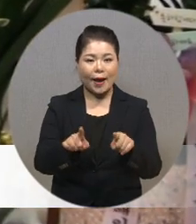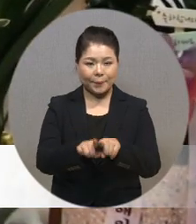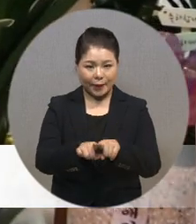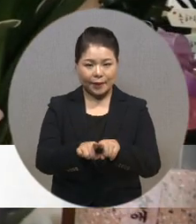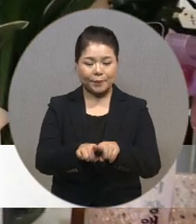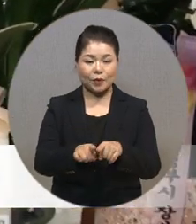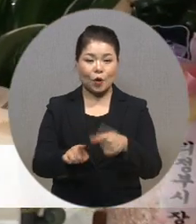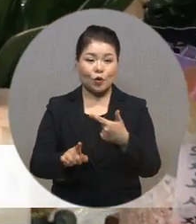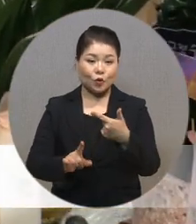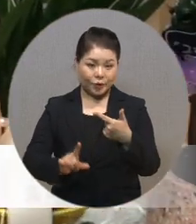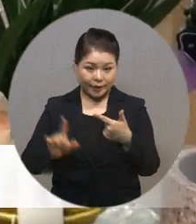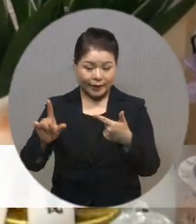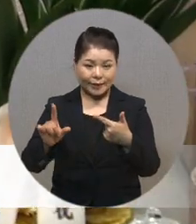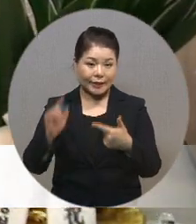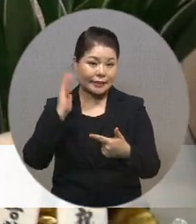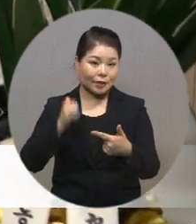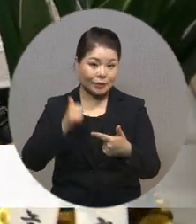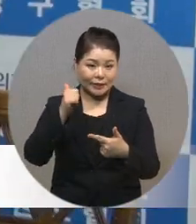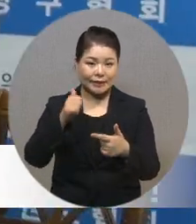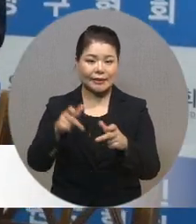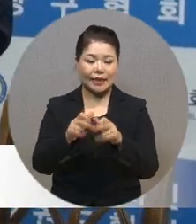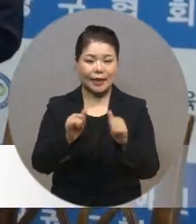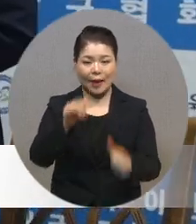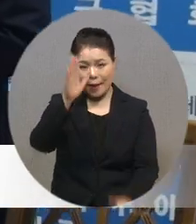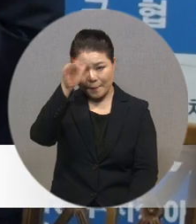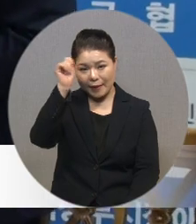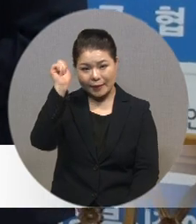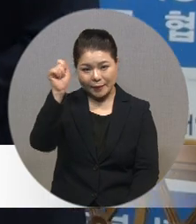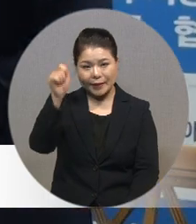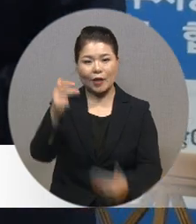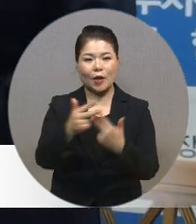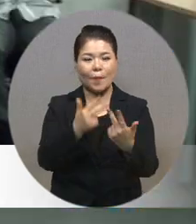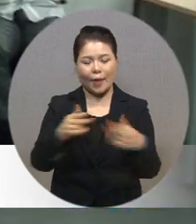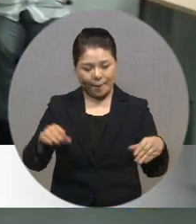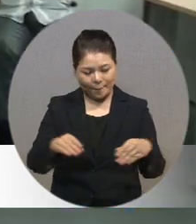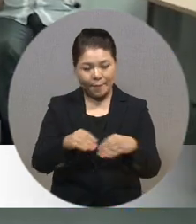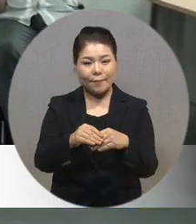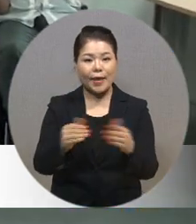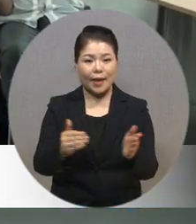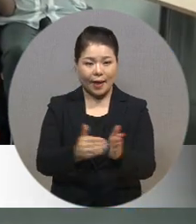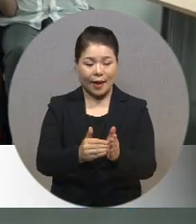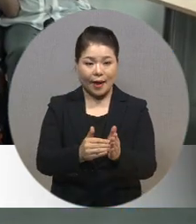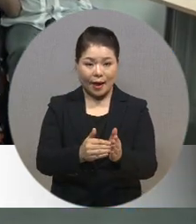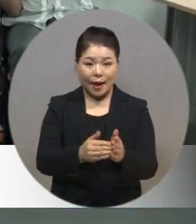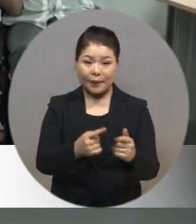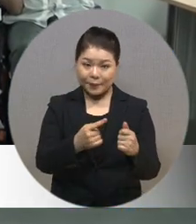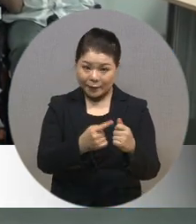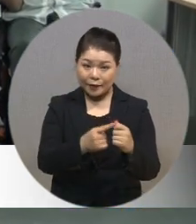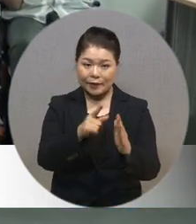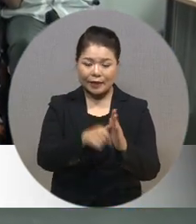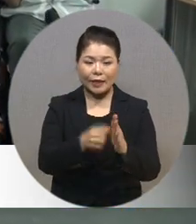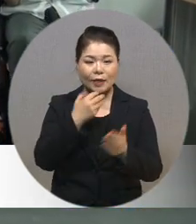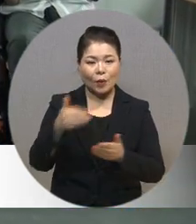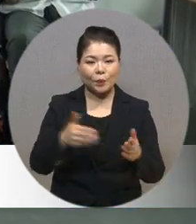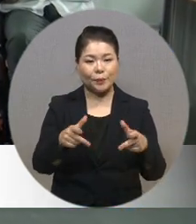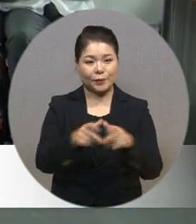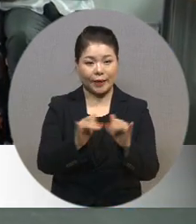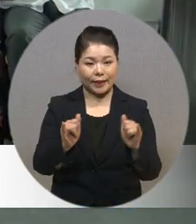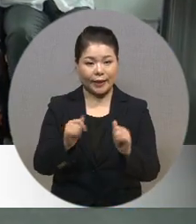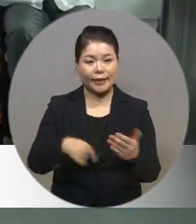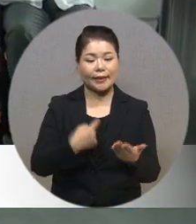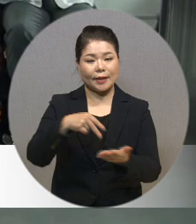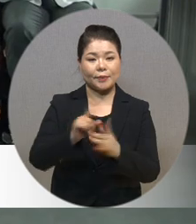6일에는 의정부시 장애인 배드민턴 협회와 업무 협약을 진행했습니다. 첫 업무 협약에는 경기도 장애인